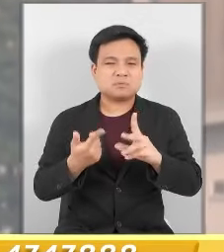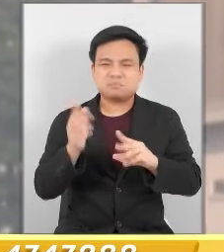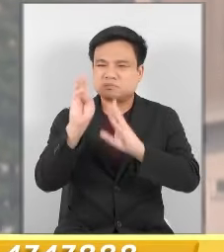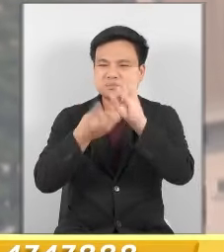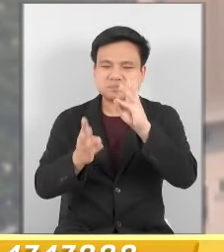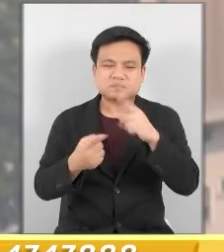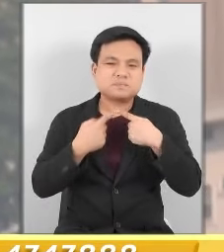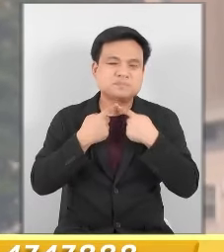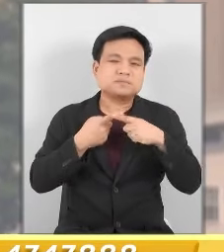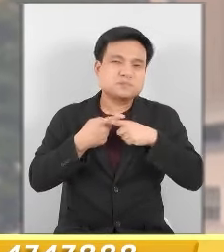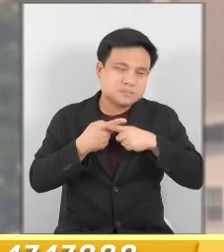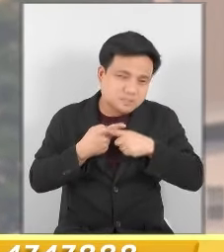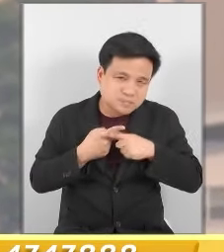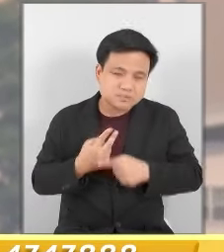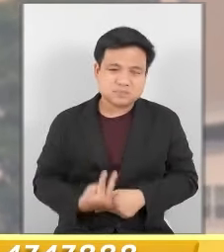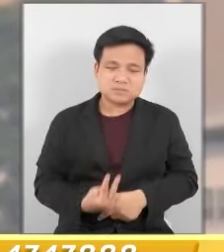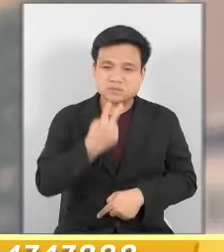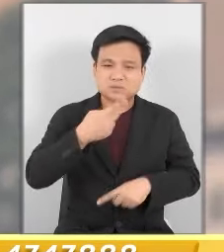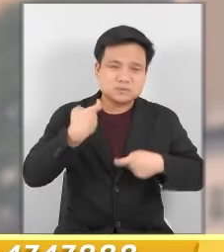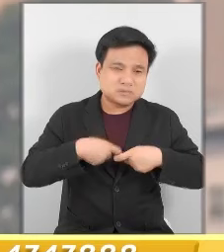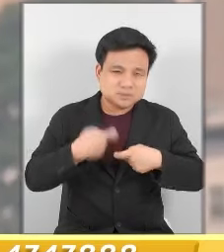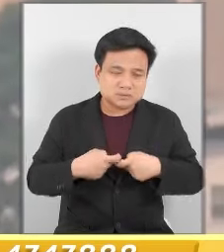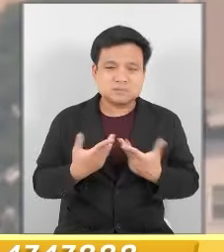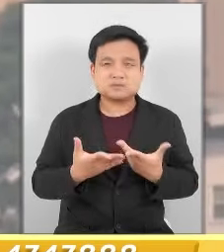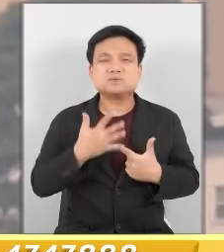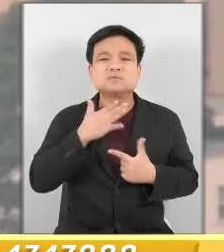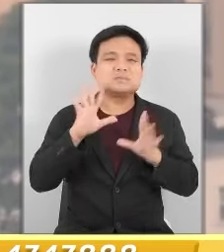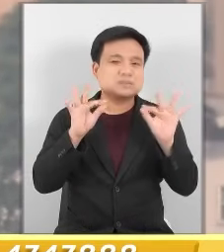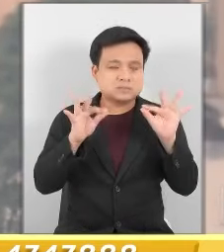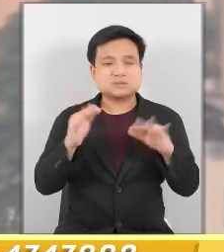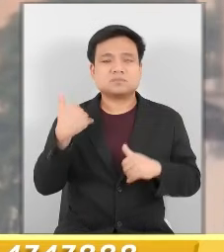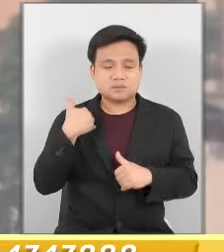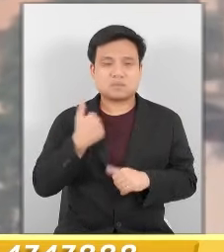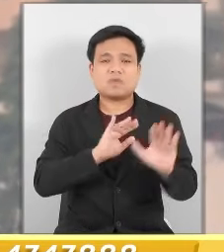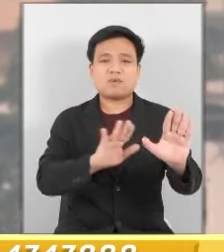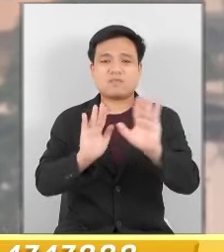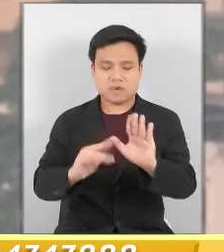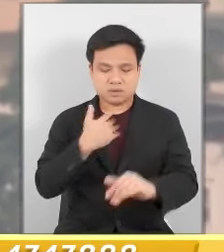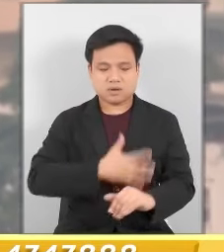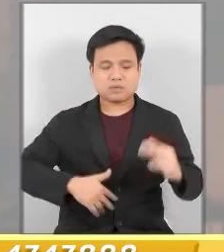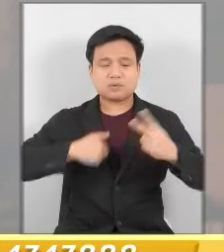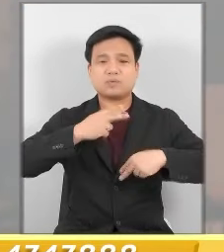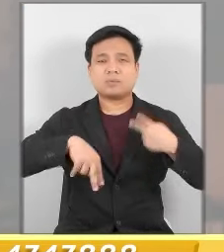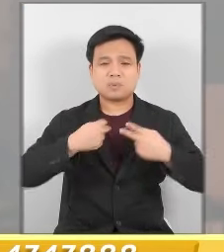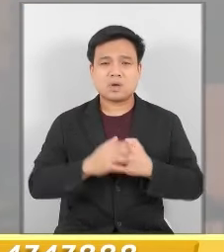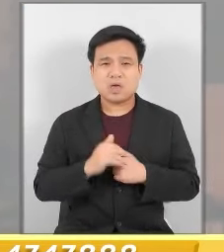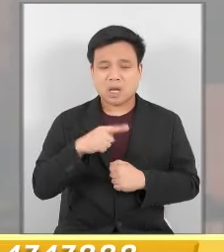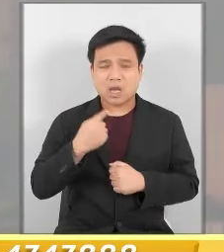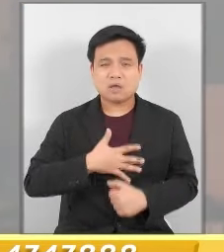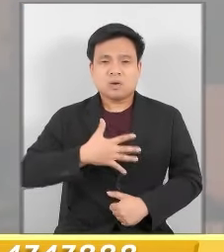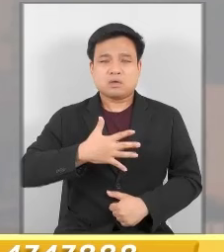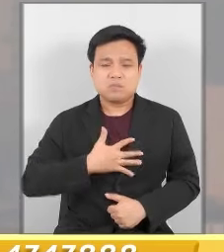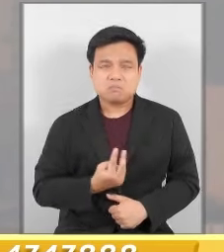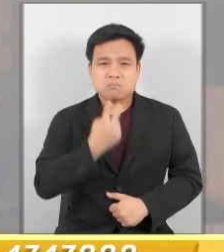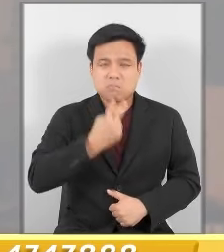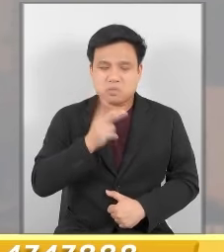หะหรือว่าหายใจไม่ทั่วท้องอะไรแบบเนี้ยนะฮะอันนี้ต้องดูแลตัวเองกันให้ดีๆเลยนะคะคือใครที่เป็นหอบเป็นหืดในช่วงนี้ขาดยาไม่